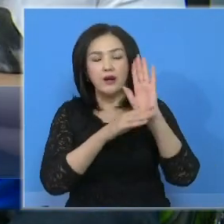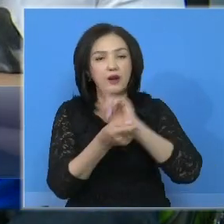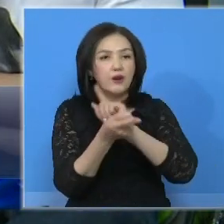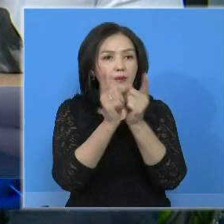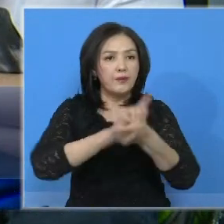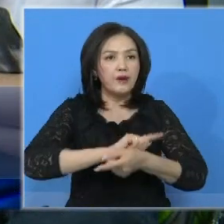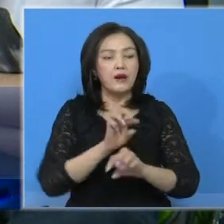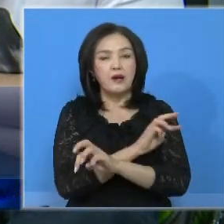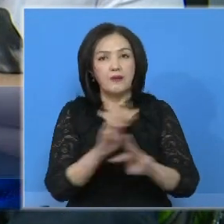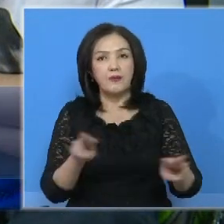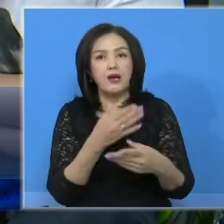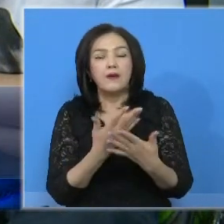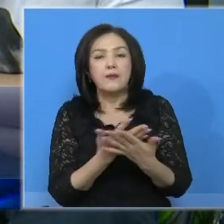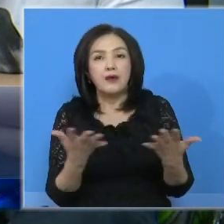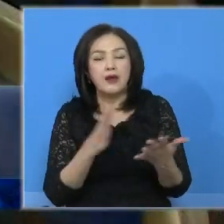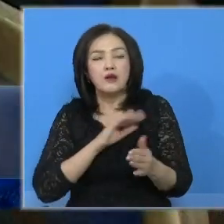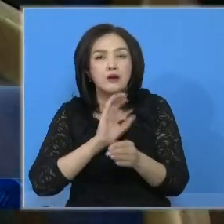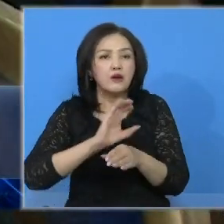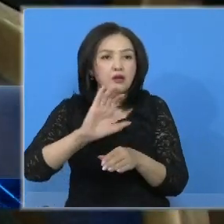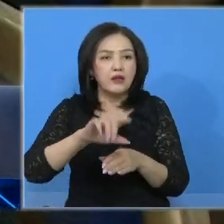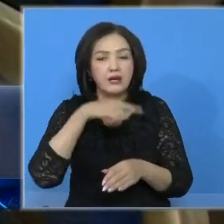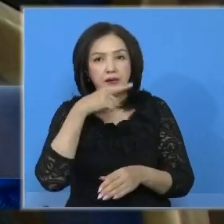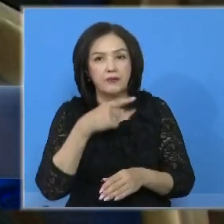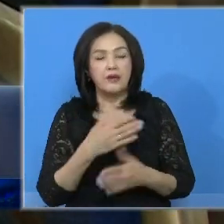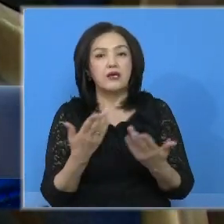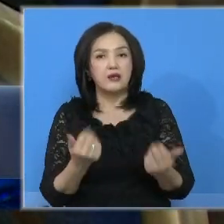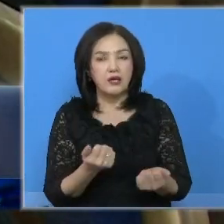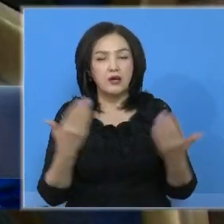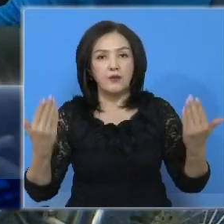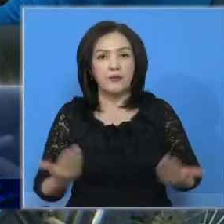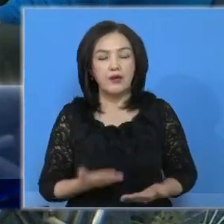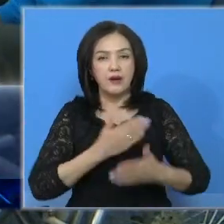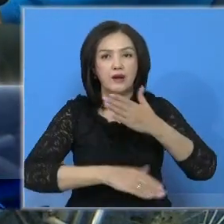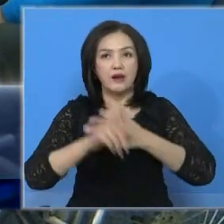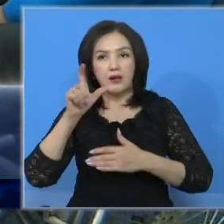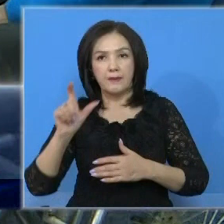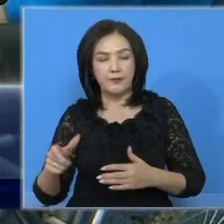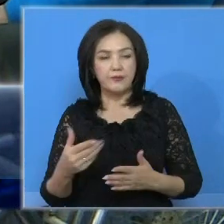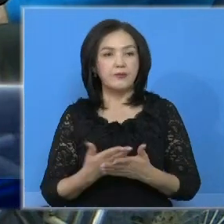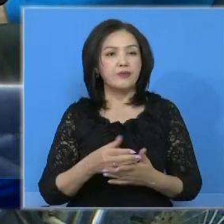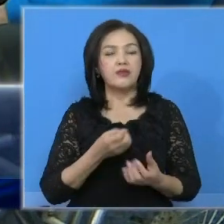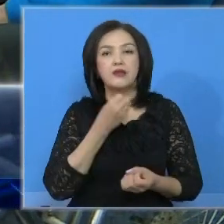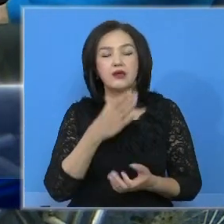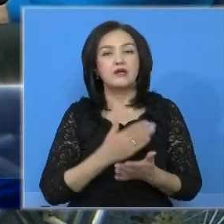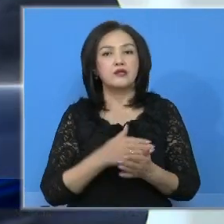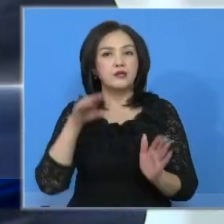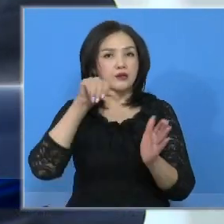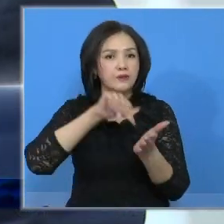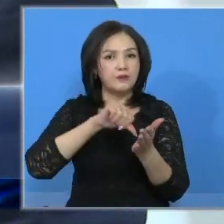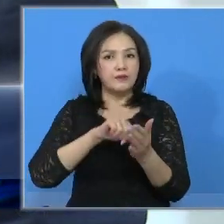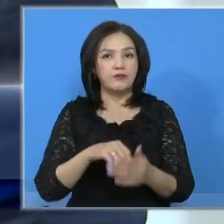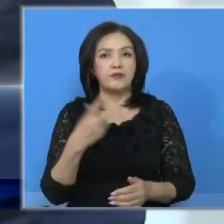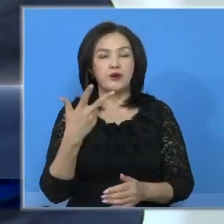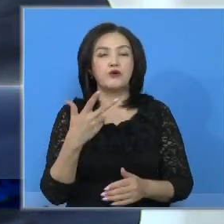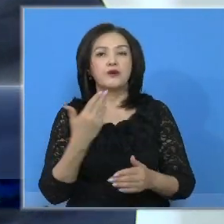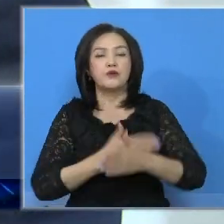үшін министрлікке бірнеше ұсыныс жіберілгенін жеткізді. Әрине бұл өңірдегі мүмкіндік шектеулі жандардың жайын жақсартуға бағытталған. Үшінші